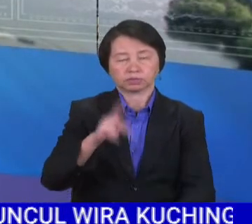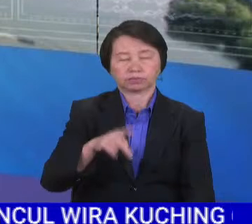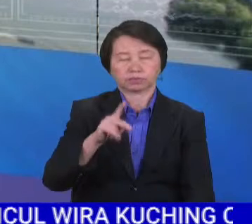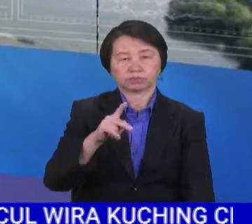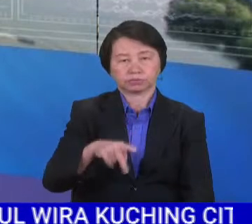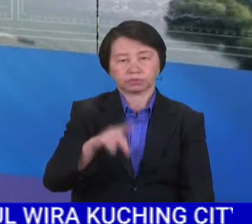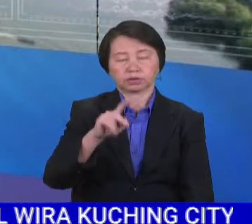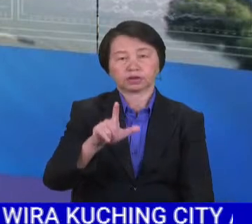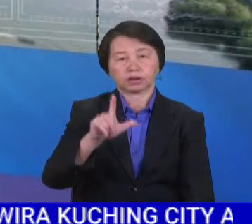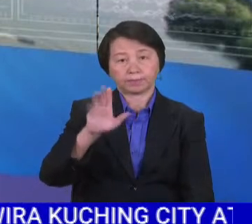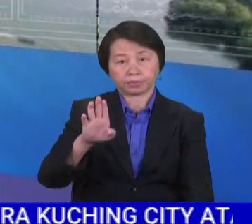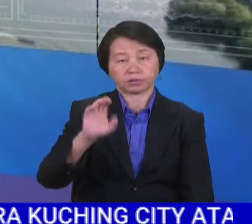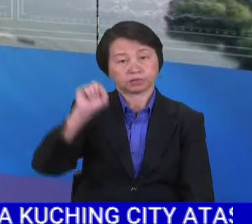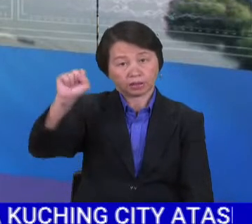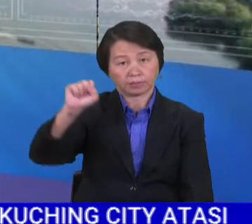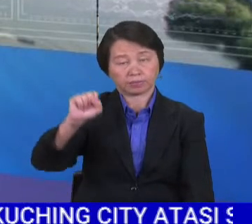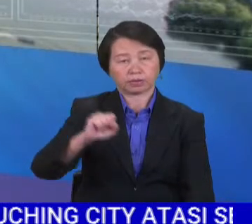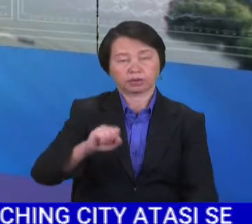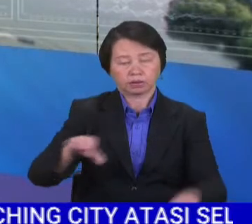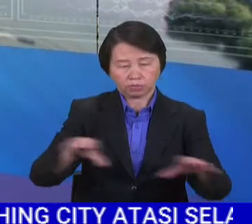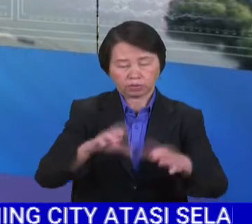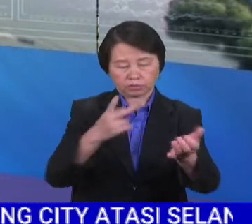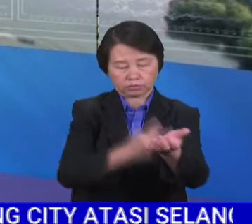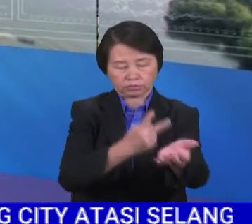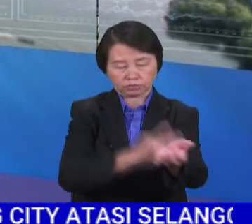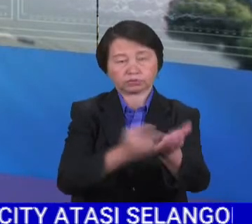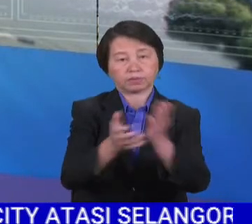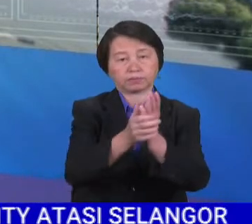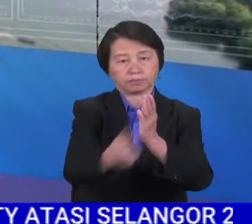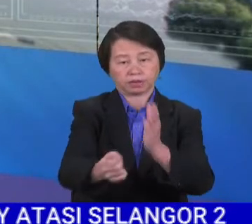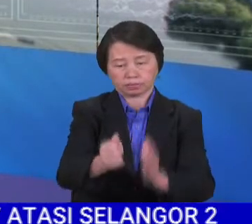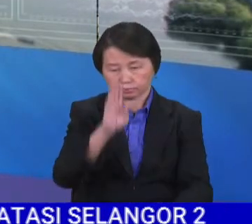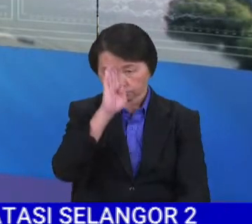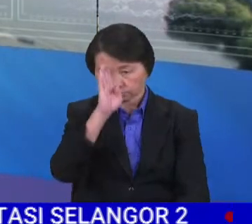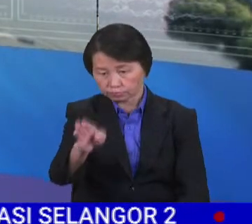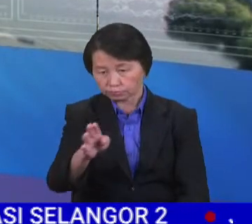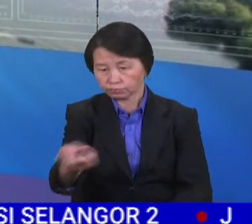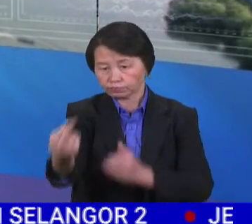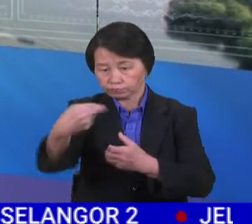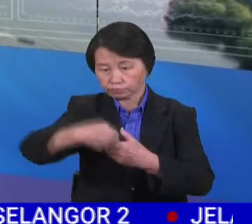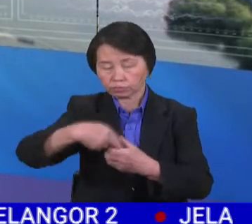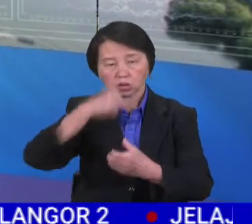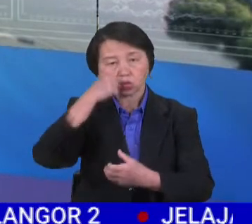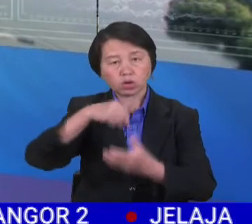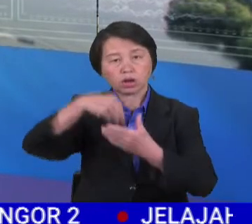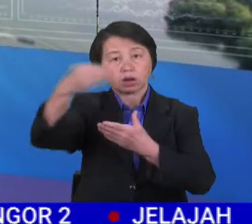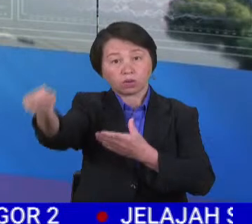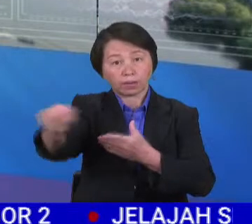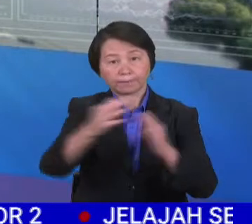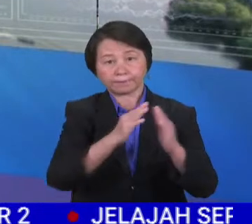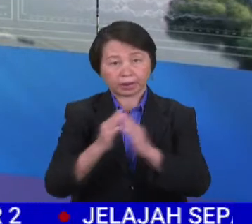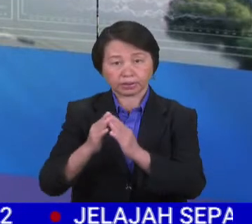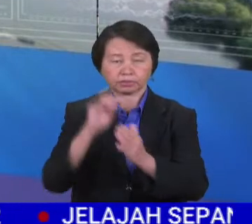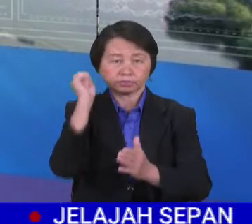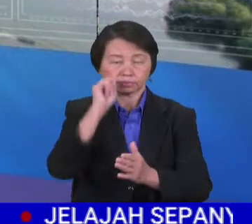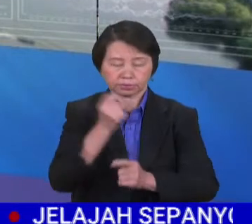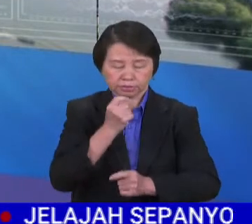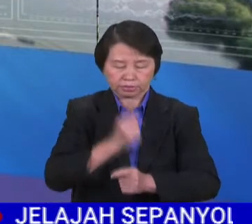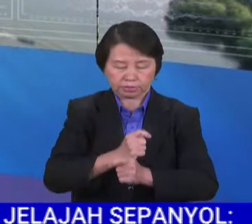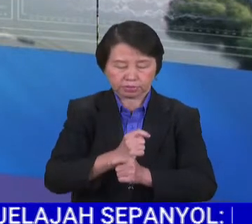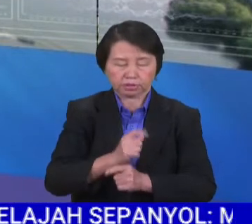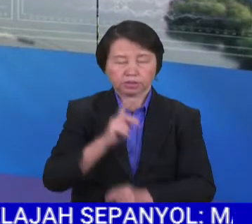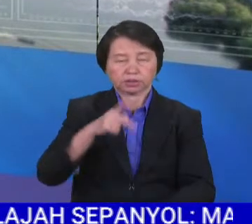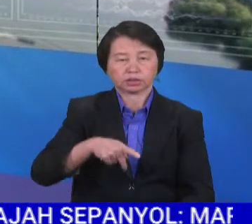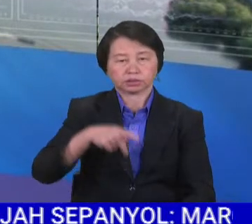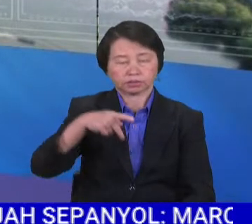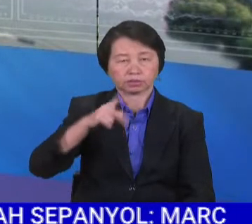Sabah kemitraan melestarikan pelbagai kursus kemahiran yang memfokuskan kepada pengobatan wanita luar Bandar Setiap saya tetap Kepil